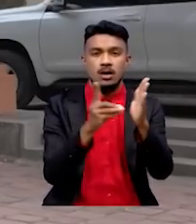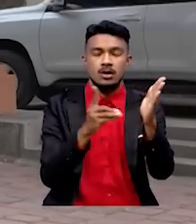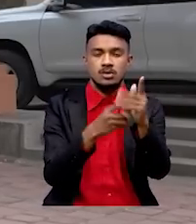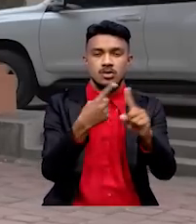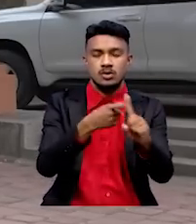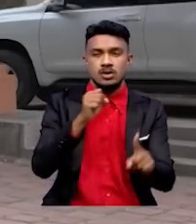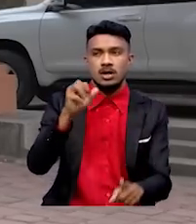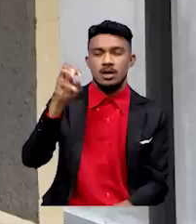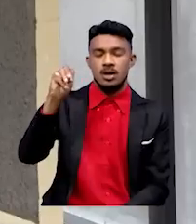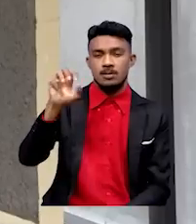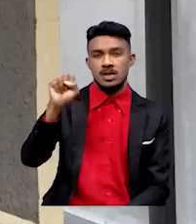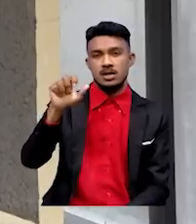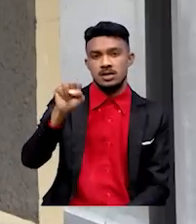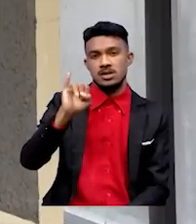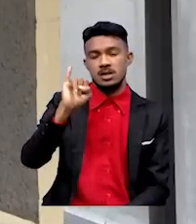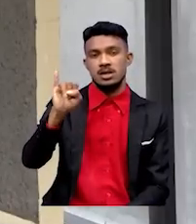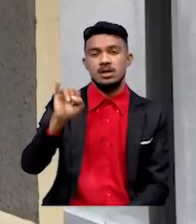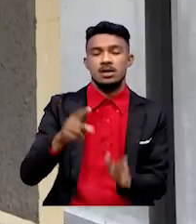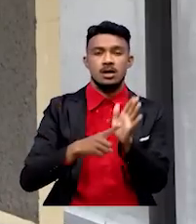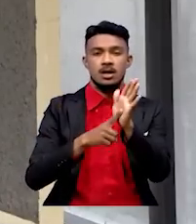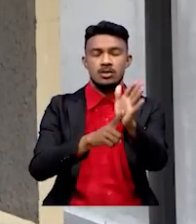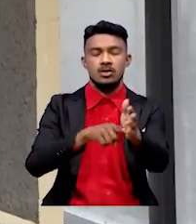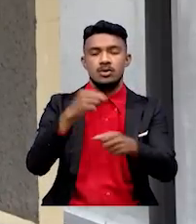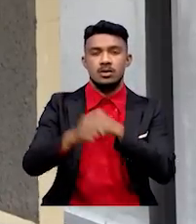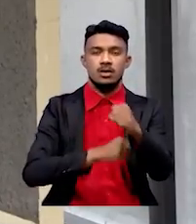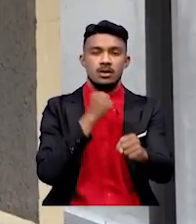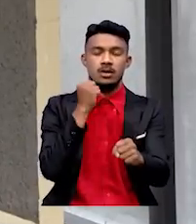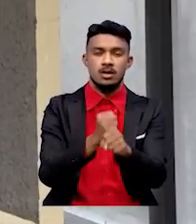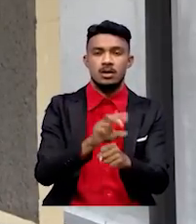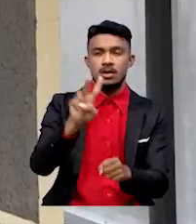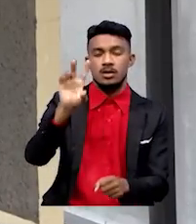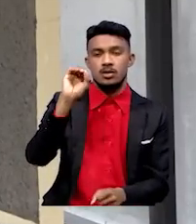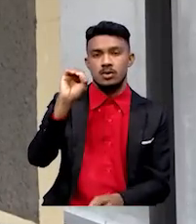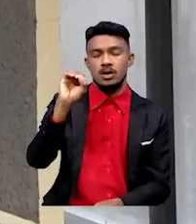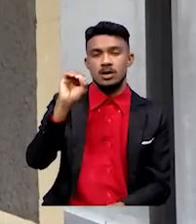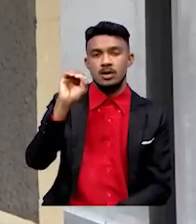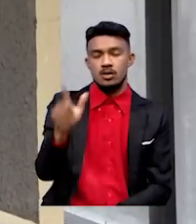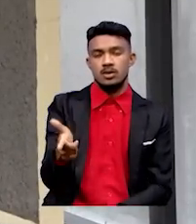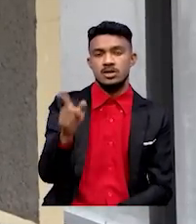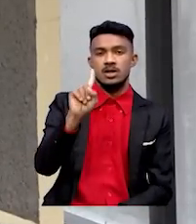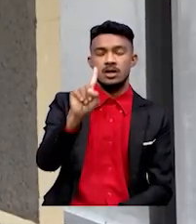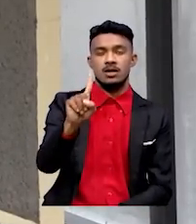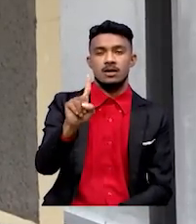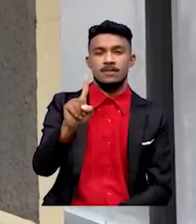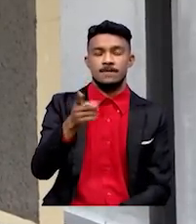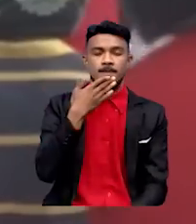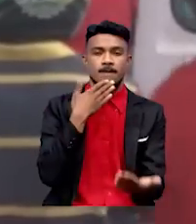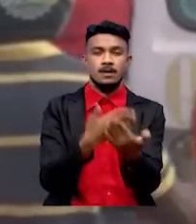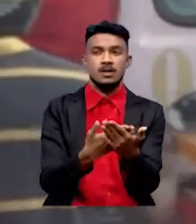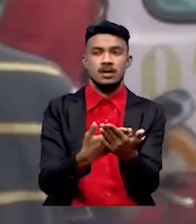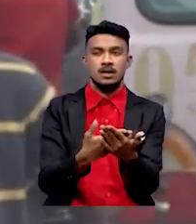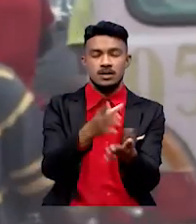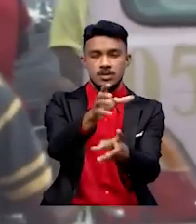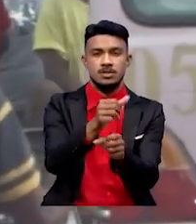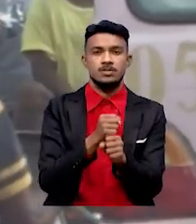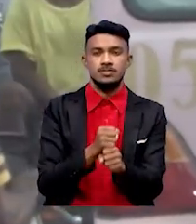Social no inclusão hatudo, totinan rihun rua ronresin idane, beneficiário Bolsa